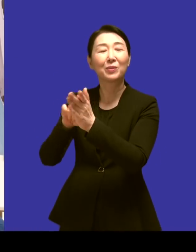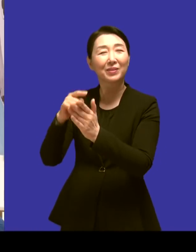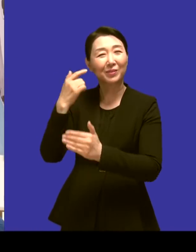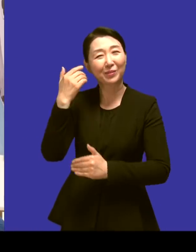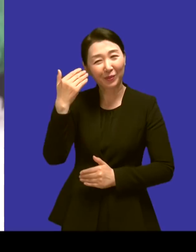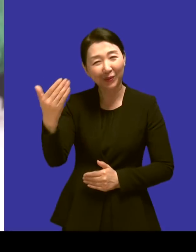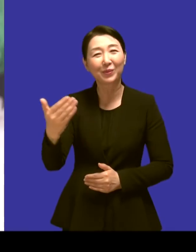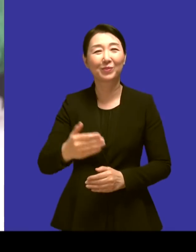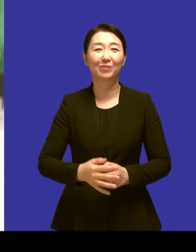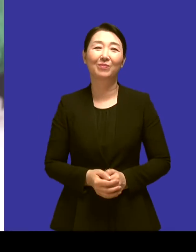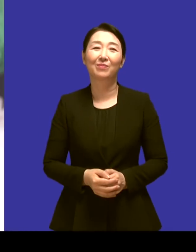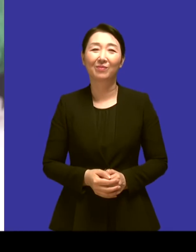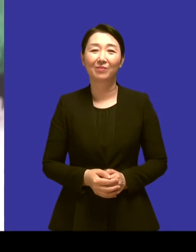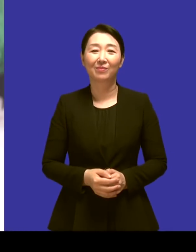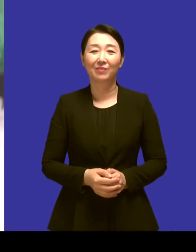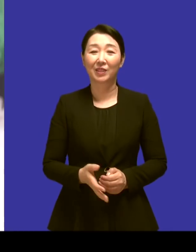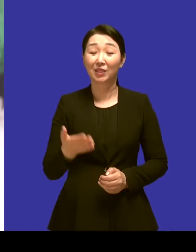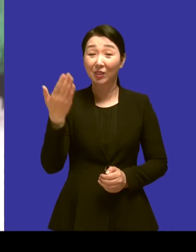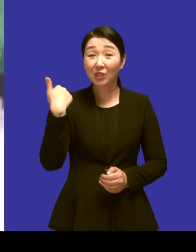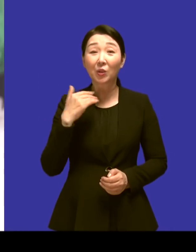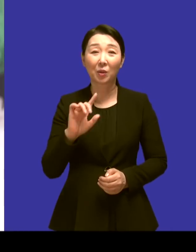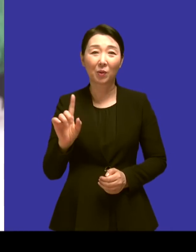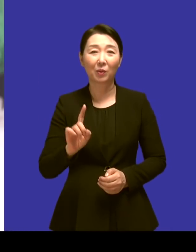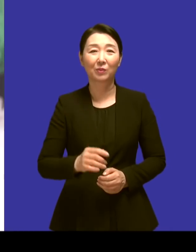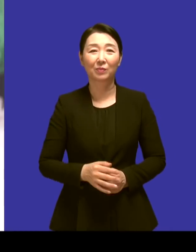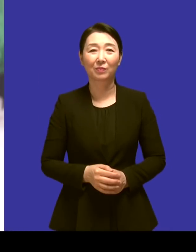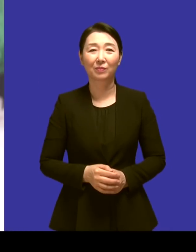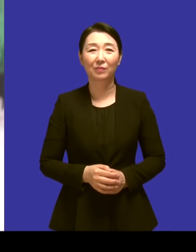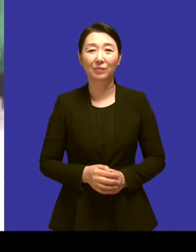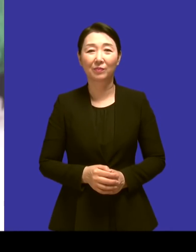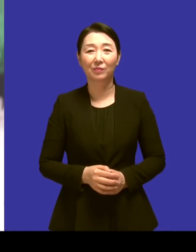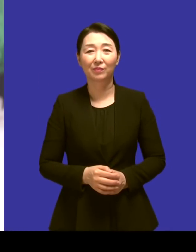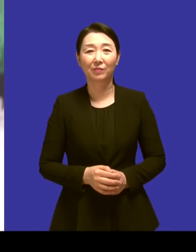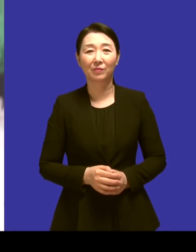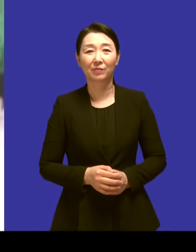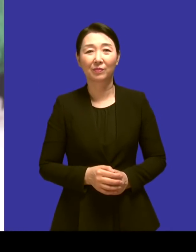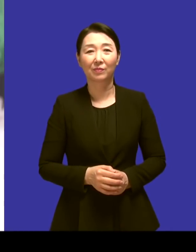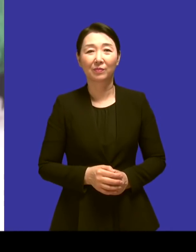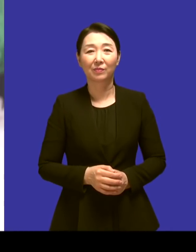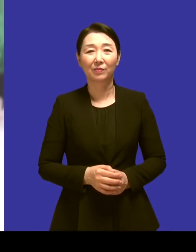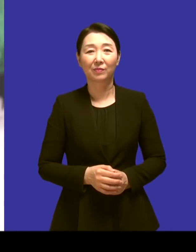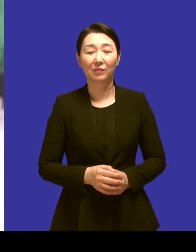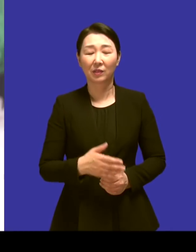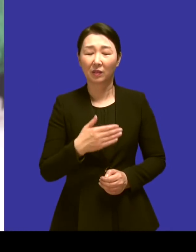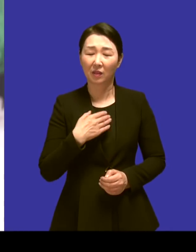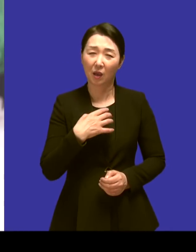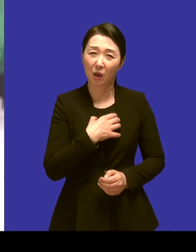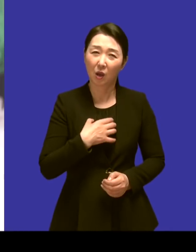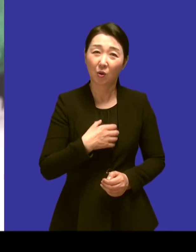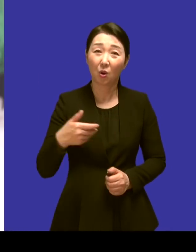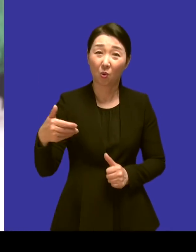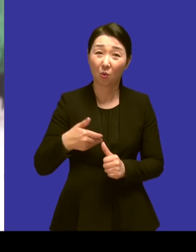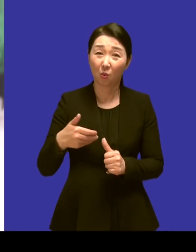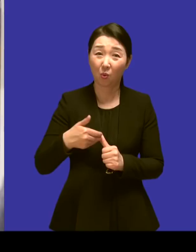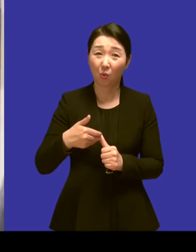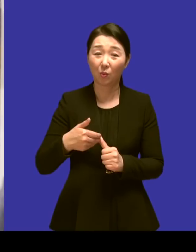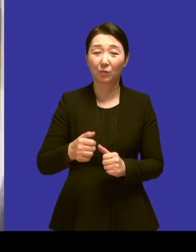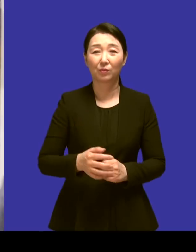여쭤봤던 거였고 네네. 그 전에 이제 이런 것들이 있었어요. 그러니까 한때는 이게 너무 저를 괴롭히니까 이